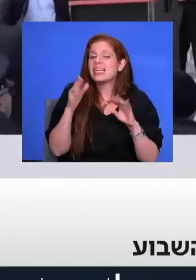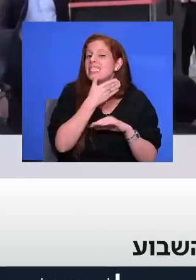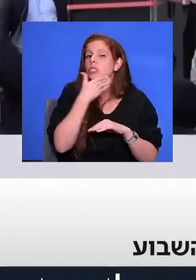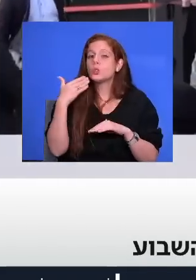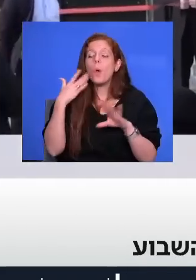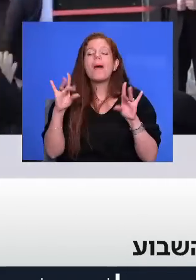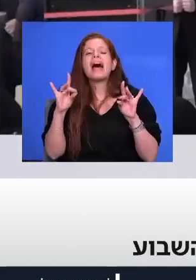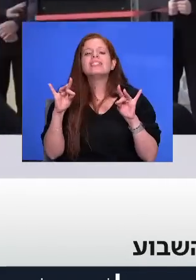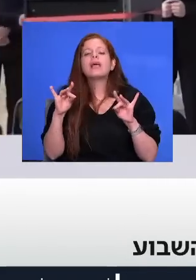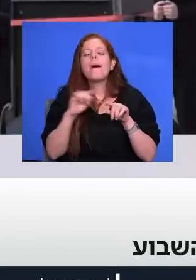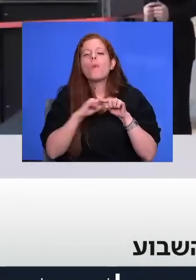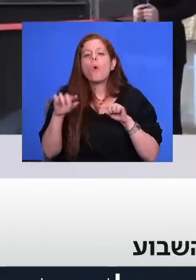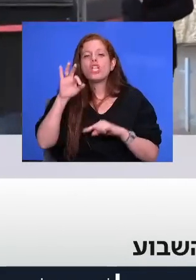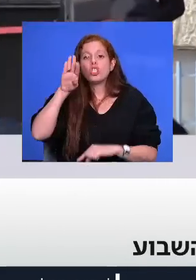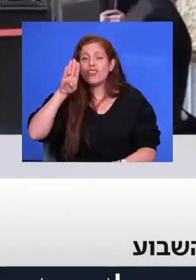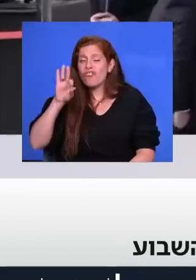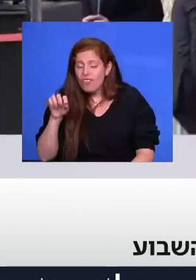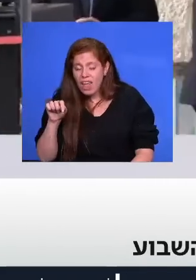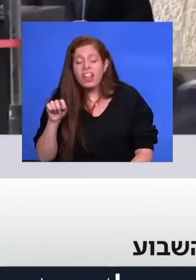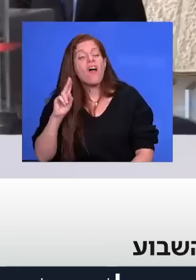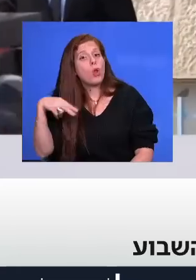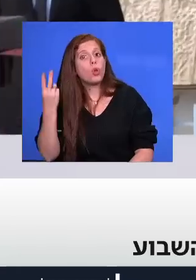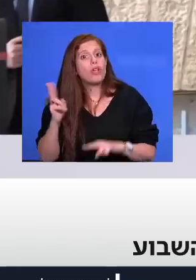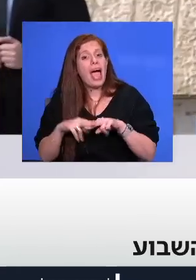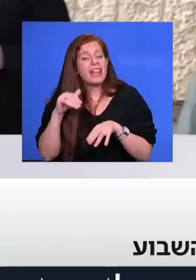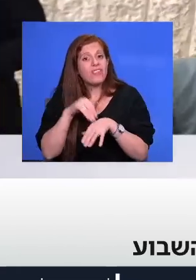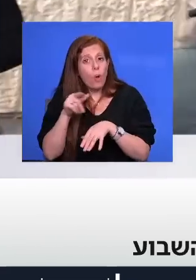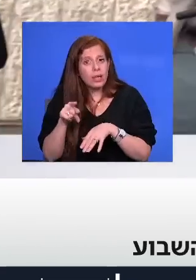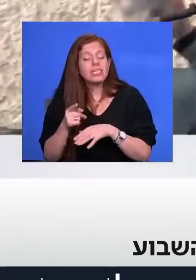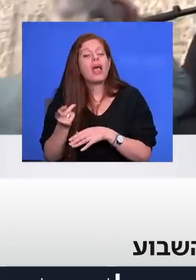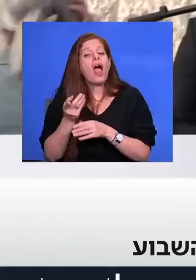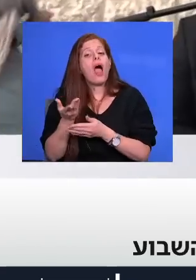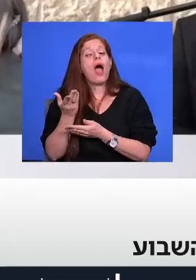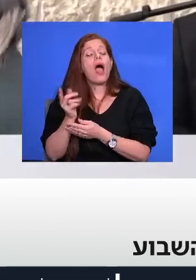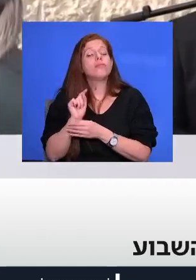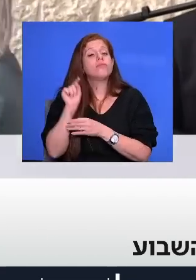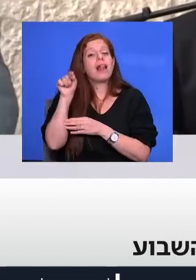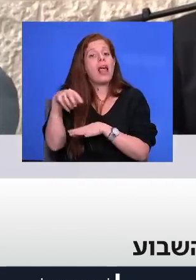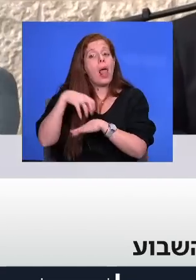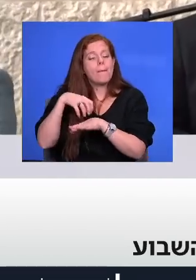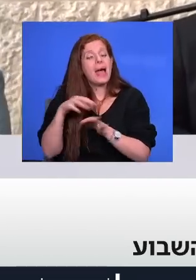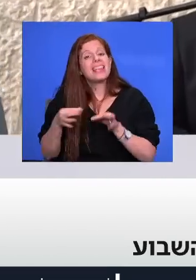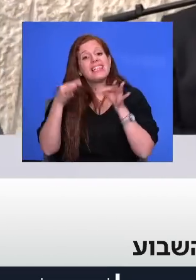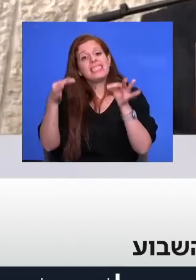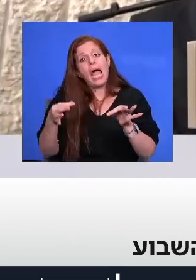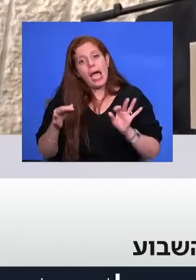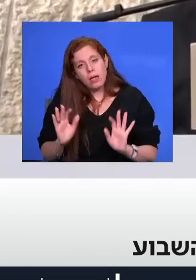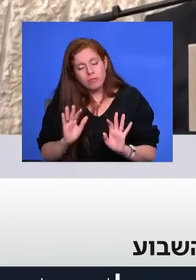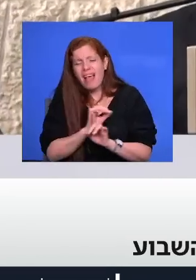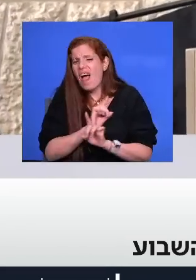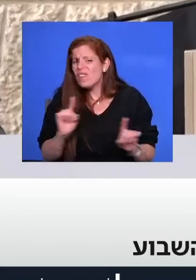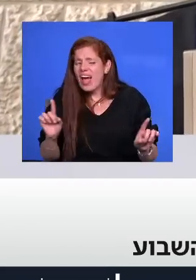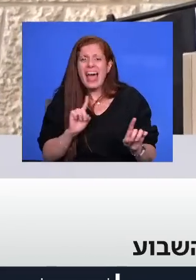אבל בהחלט ייתכן שאחרי הדיווח הזה העלייה להר הבית תידחה. לאף אחד כאן אין אינטרס